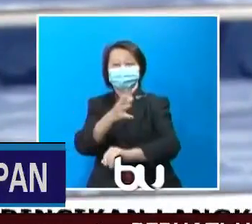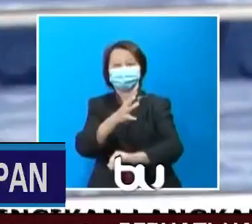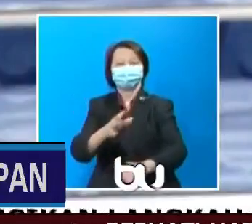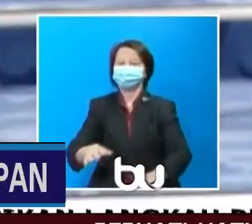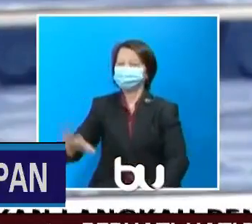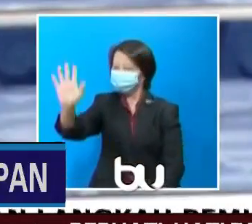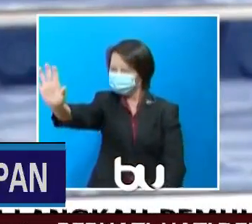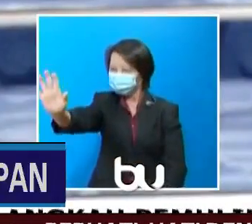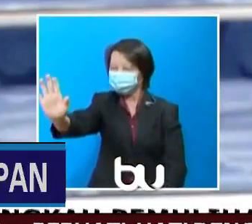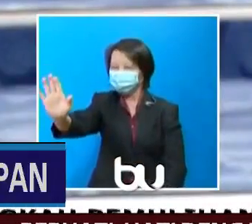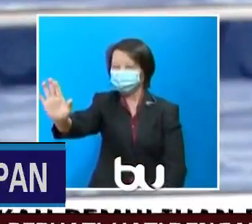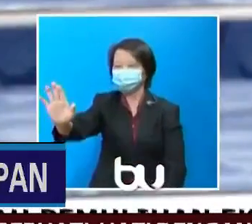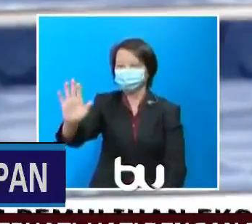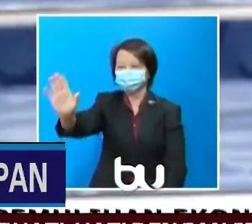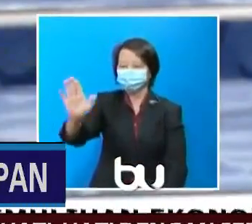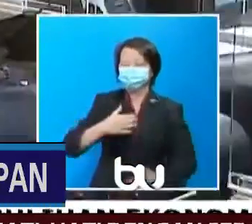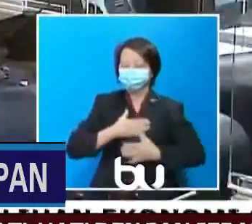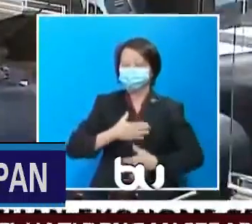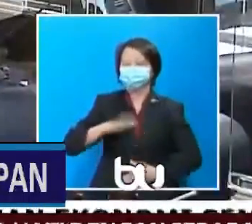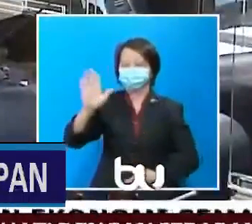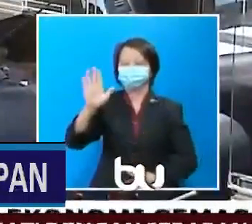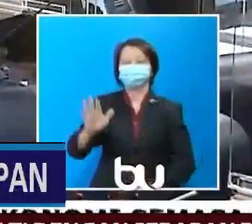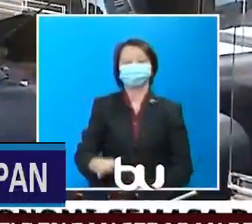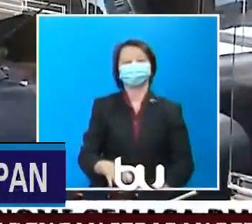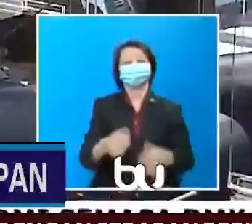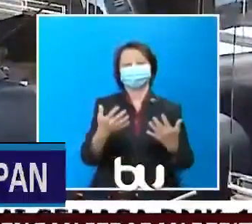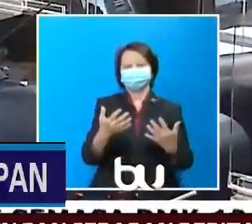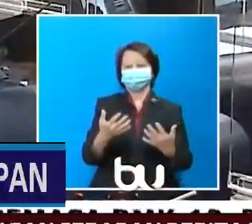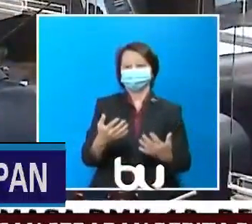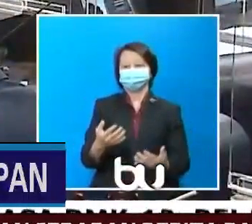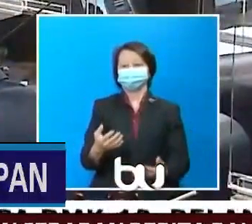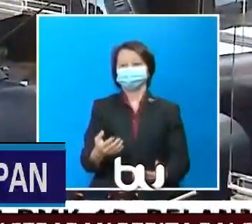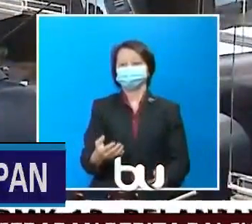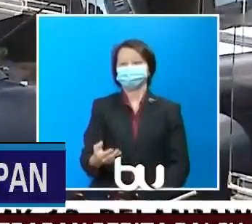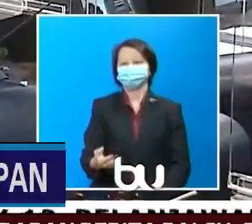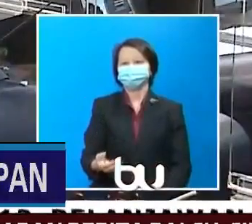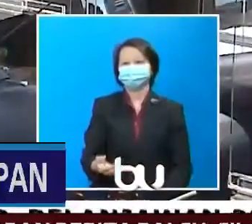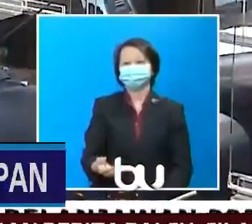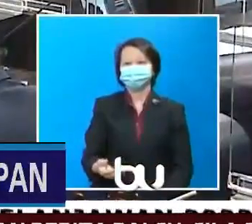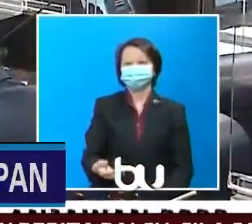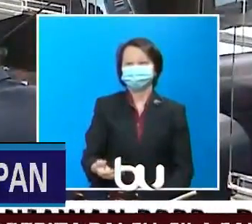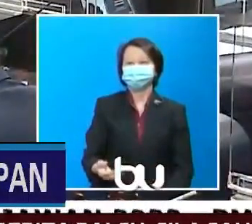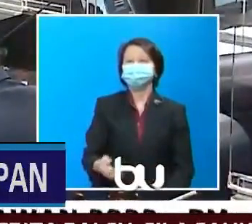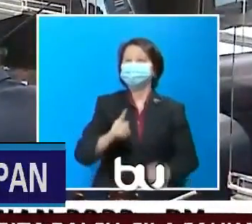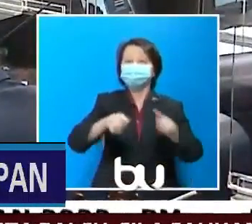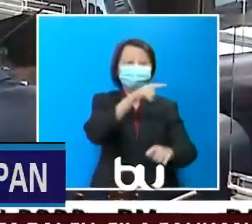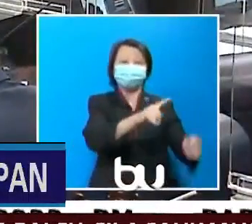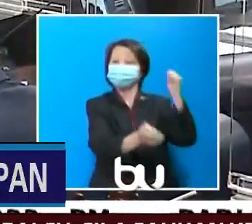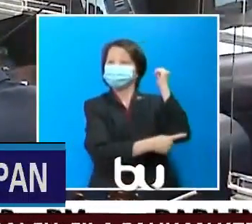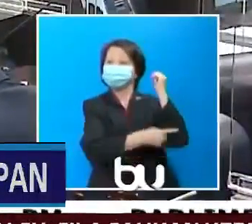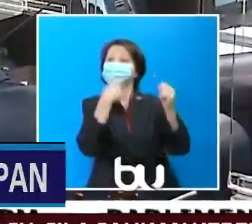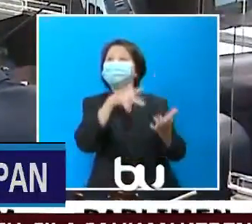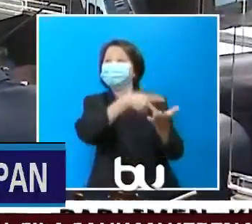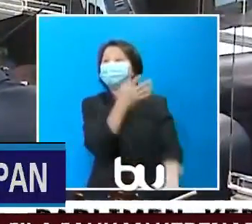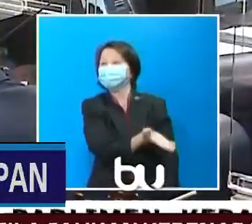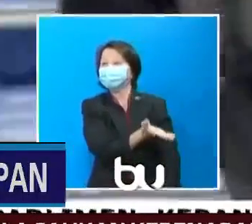nanti dulu tempat thawaf sedangkan orang kena compton persoalan itu di hakekat sudah yang